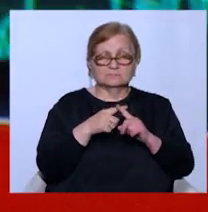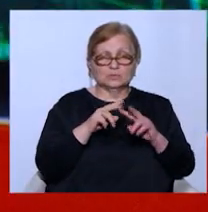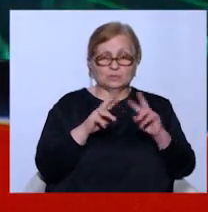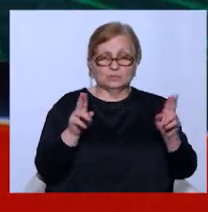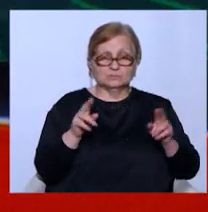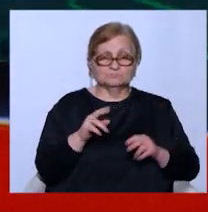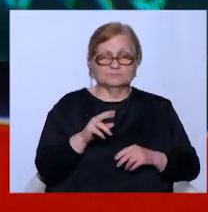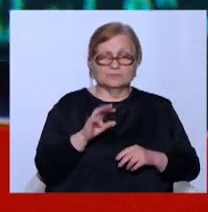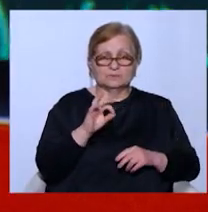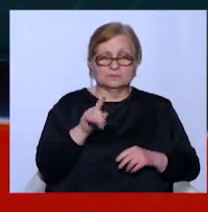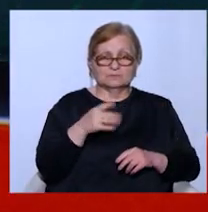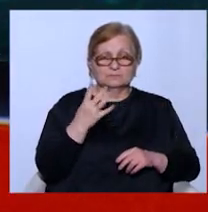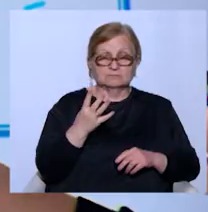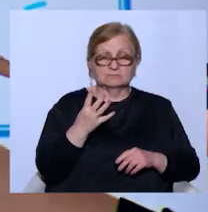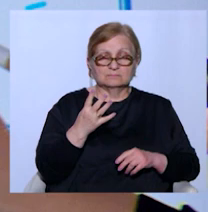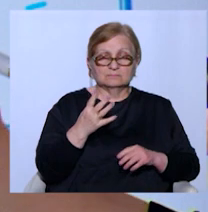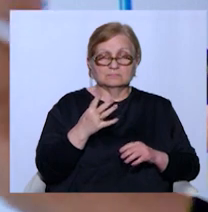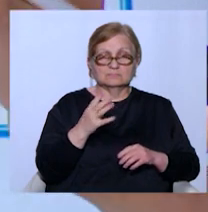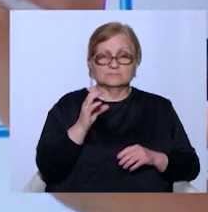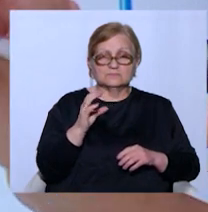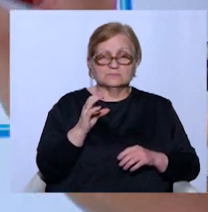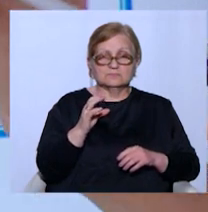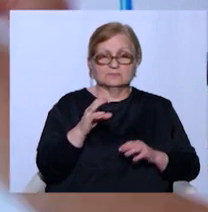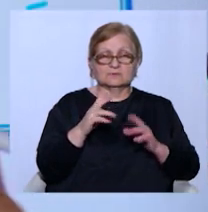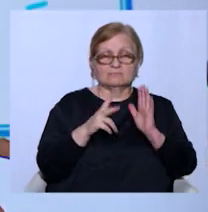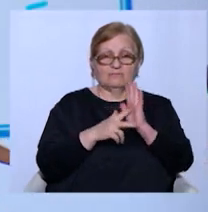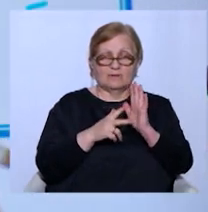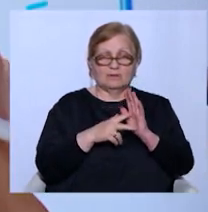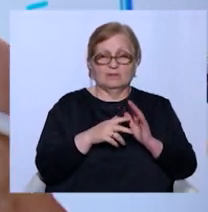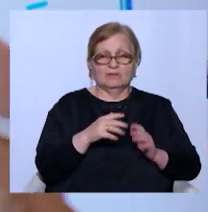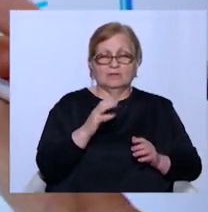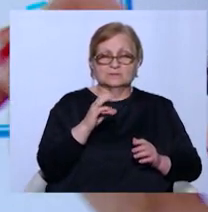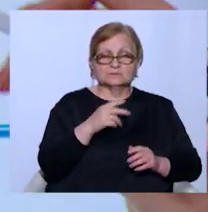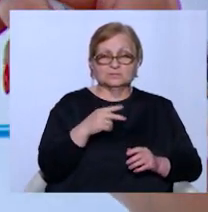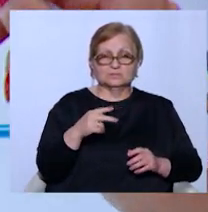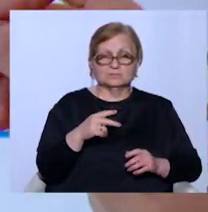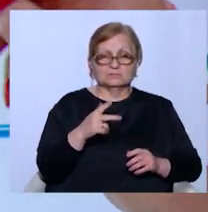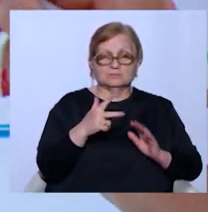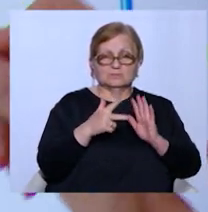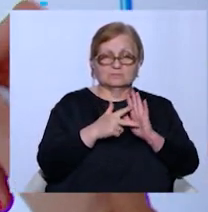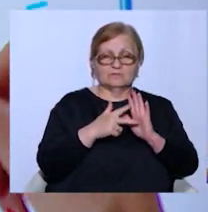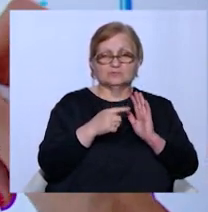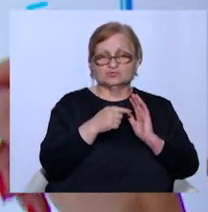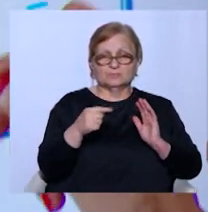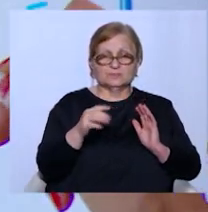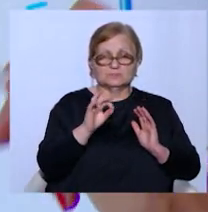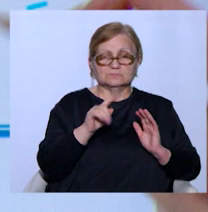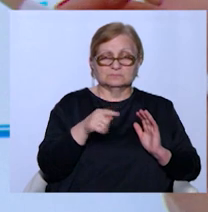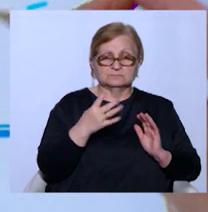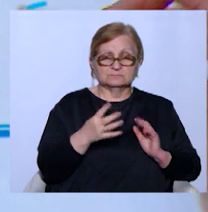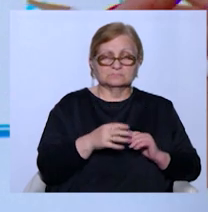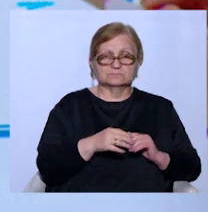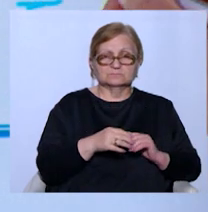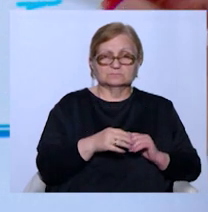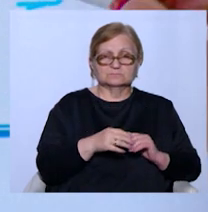ტოლია, 0.4 ჯერ C არის 8. C უდრის 8 შეფარდებული